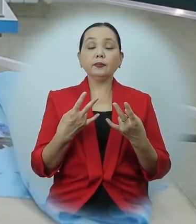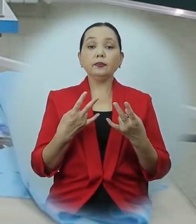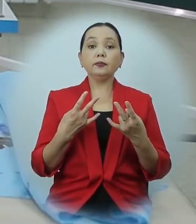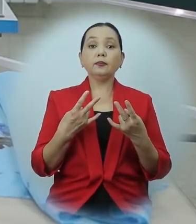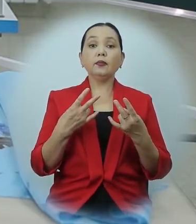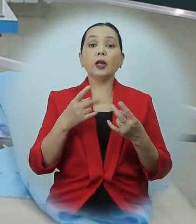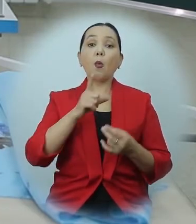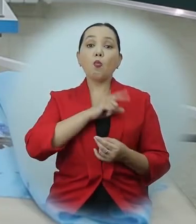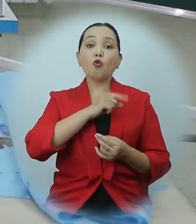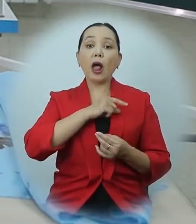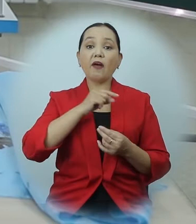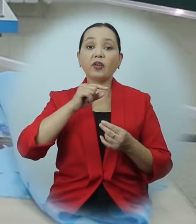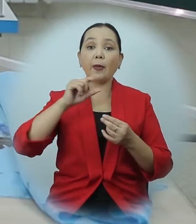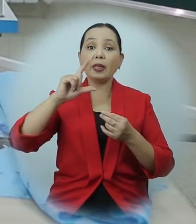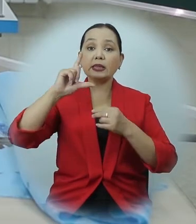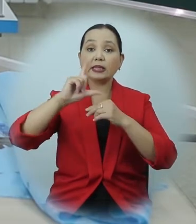сколоть булавками